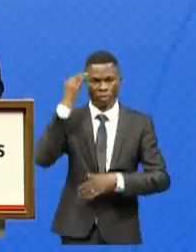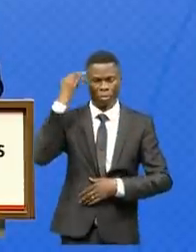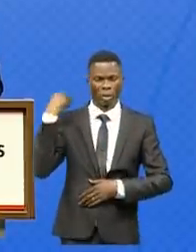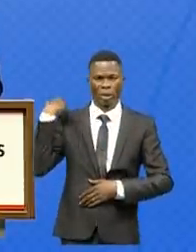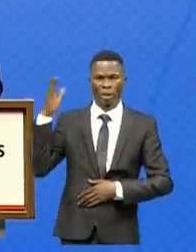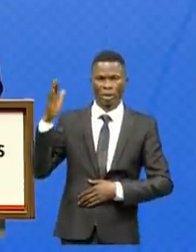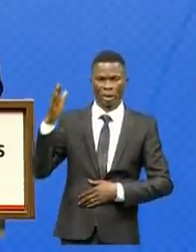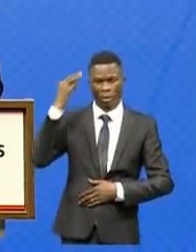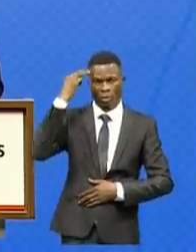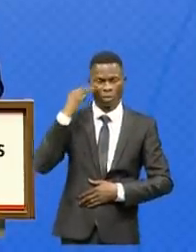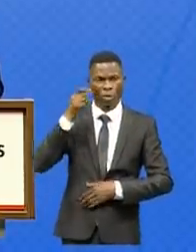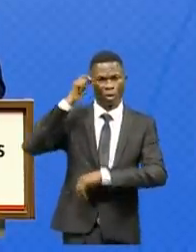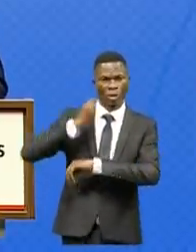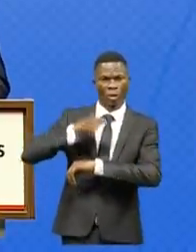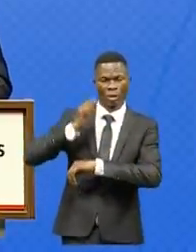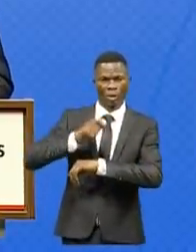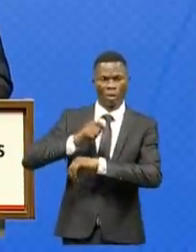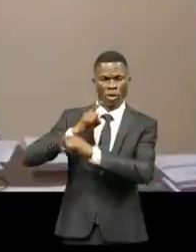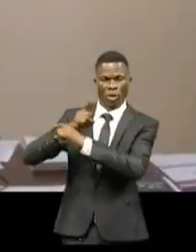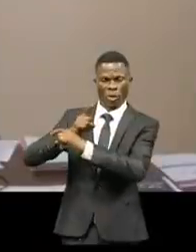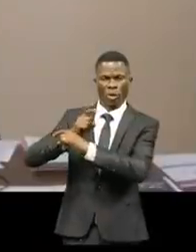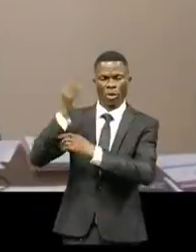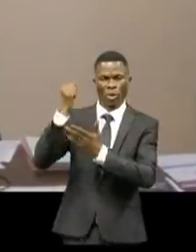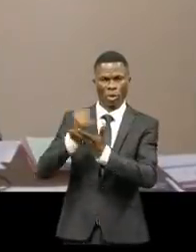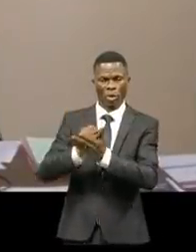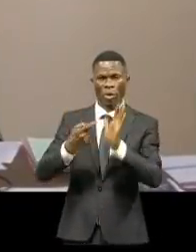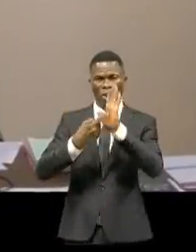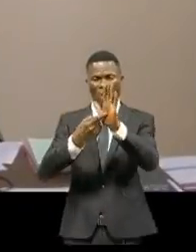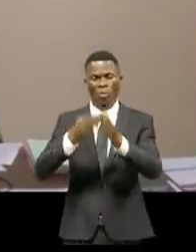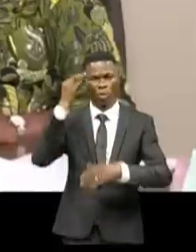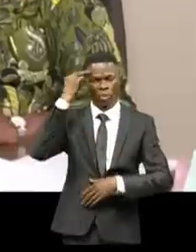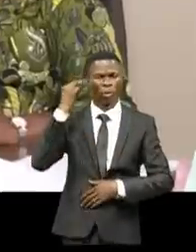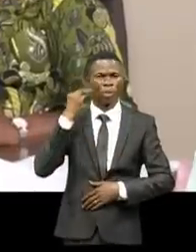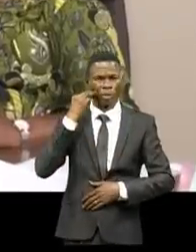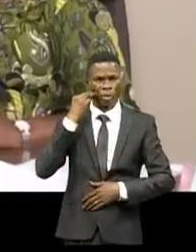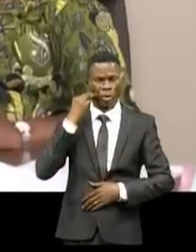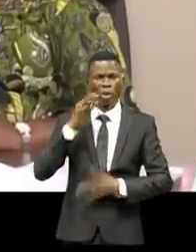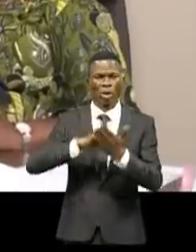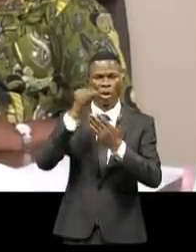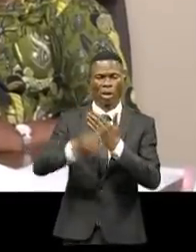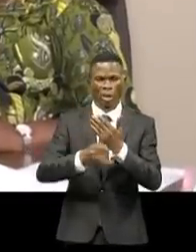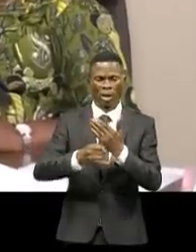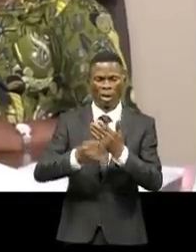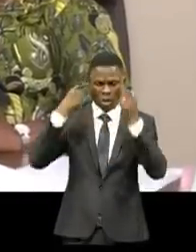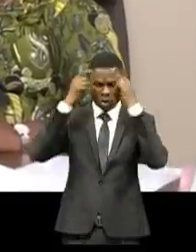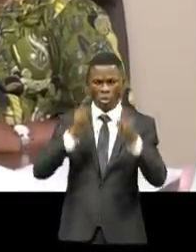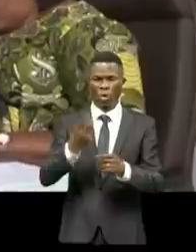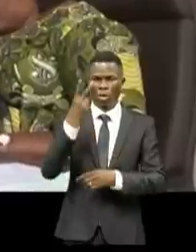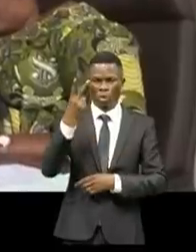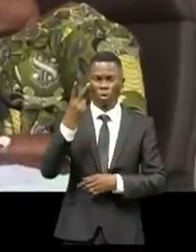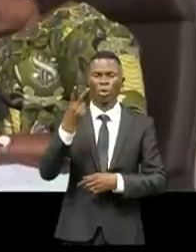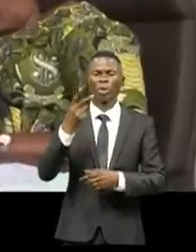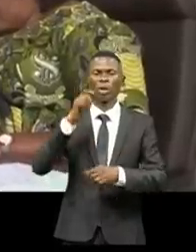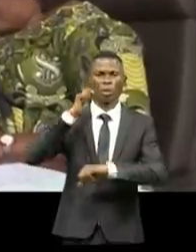d'État, ministre de la Justice et garde des Sceaux, a présenté au Conseil deux projets de conventions en matière